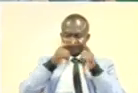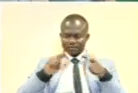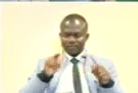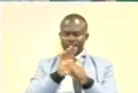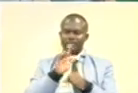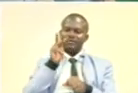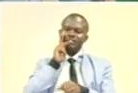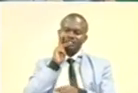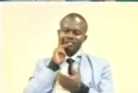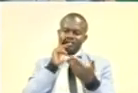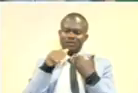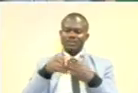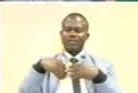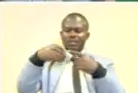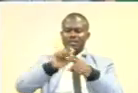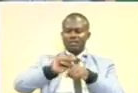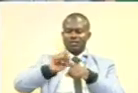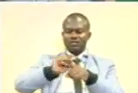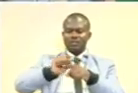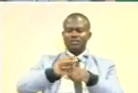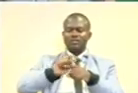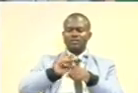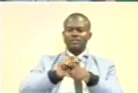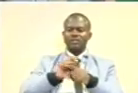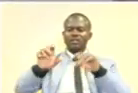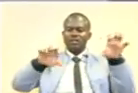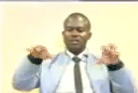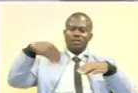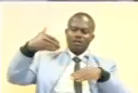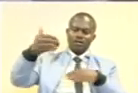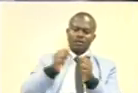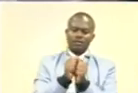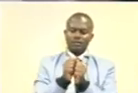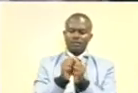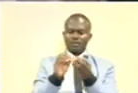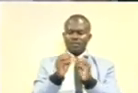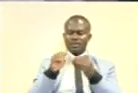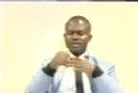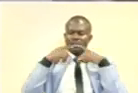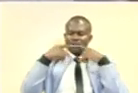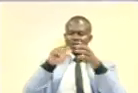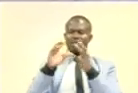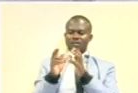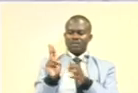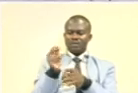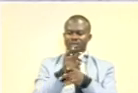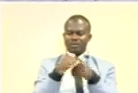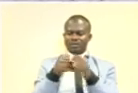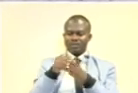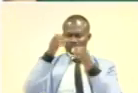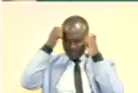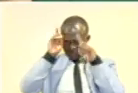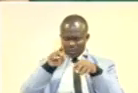cyane ikinyarwanda tubaha n'amahugurwa ahoraho imibare ishyirwa ahagaragara n'ishami ry'umuryango w'abibumbye ryita ku